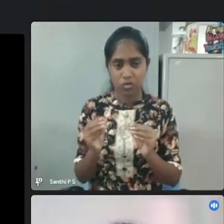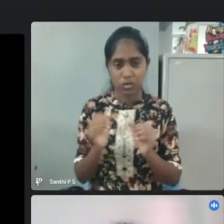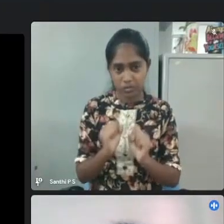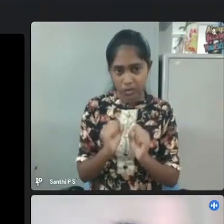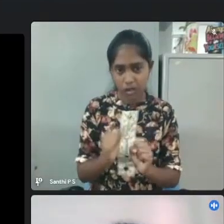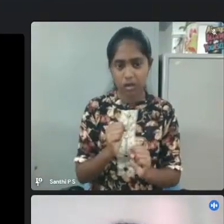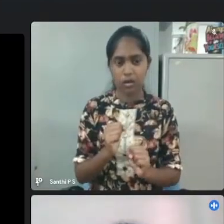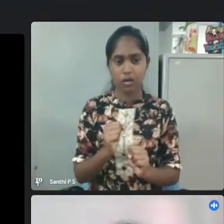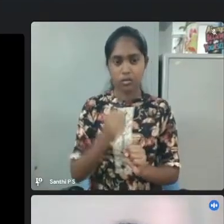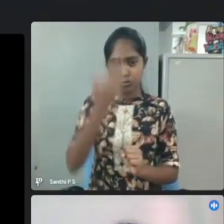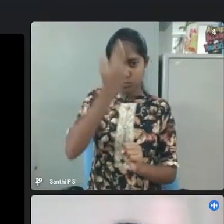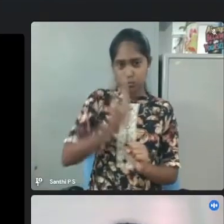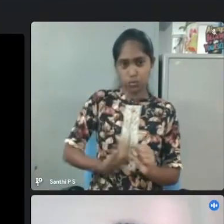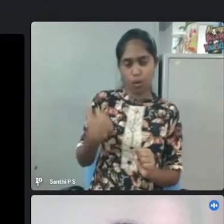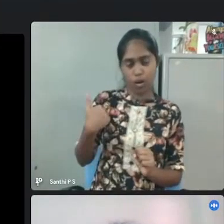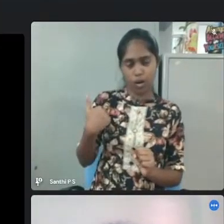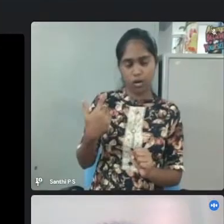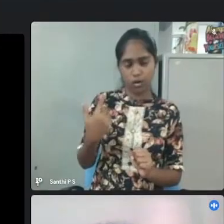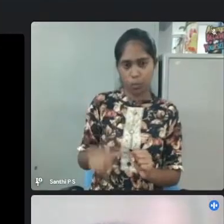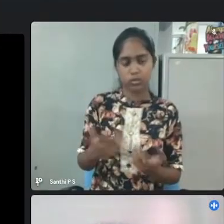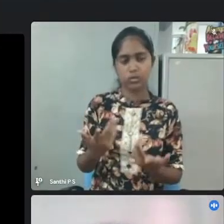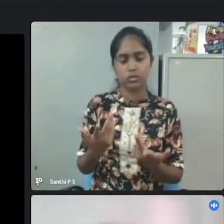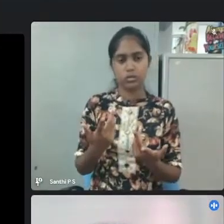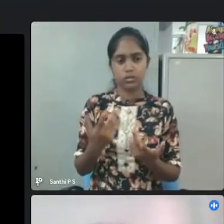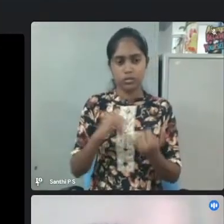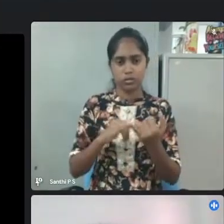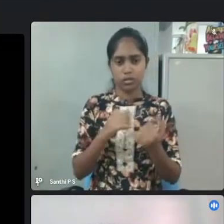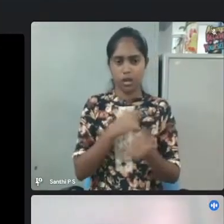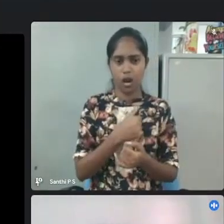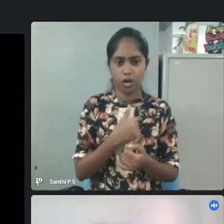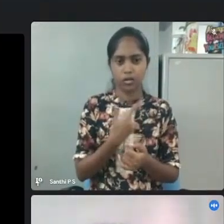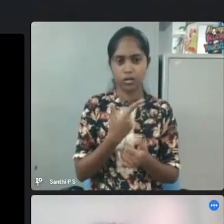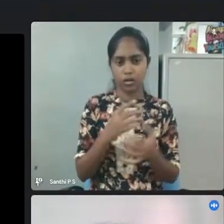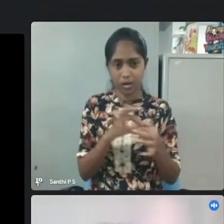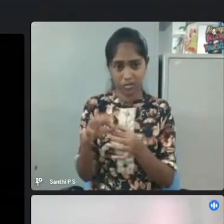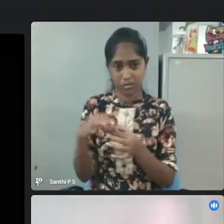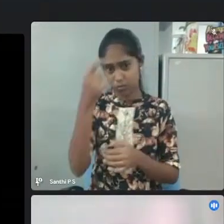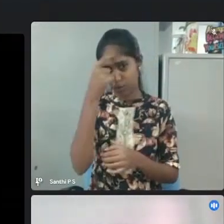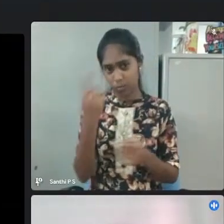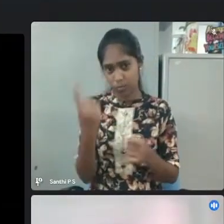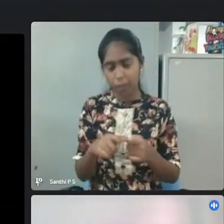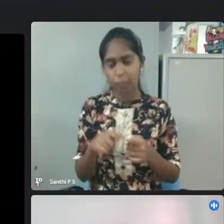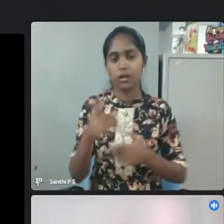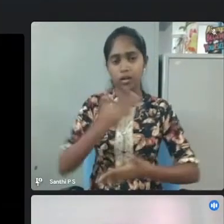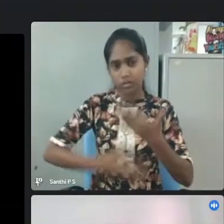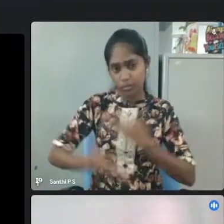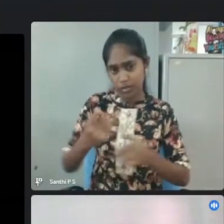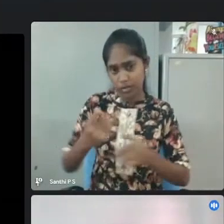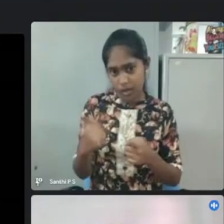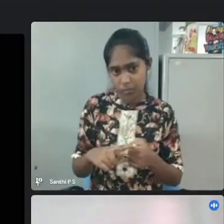വശം തളർന്നു പോകുന്ന പക്ഷാഘാതം എന്ന അവസ്ഥകളെല്ലാം വിവിധ ഭിന്നശേഷി, ശാരീരിക ഭിന്നശേഷികളാണ്. ഇന്ദ്രിയപരമായ